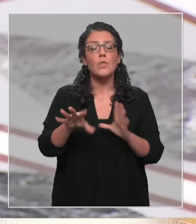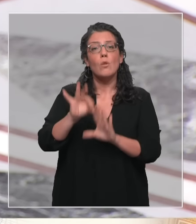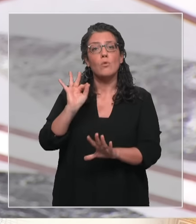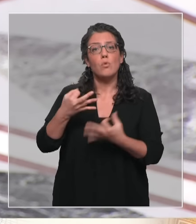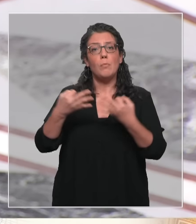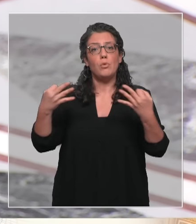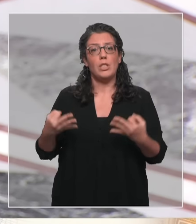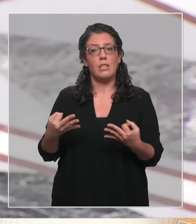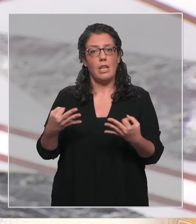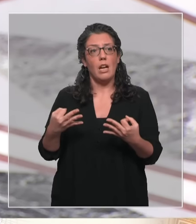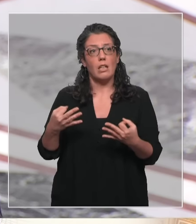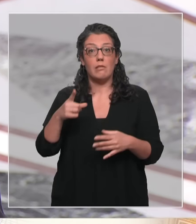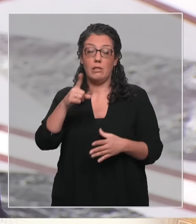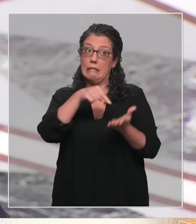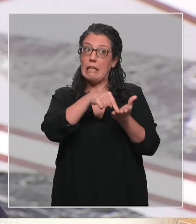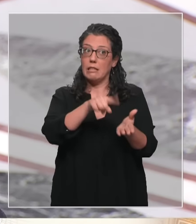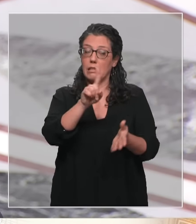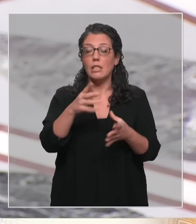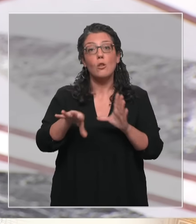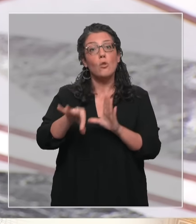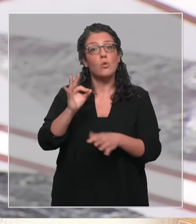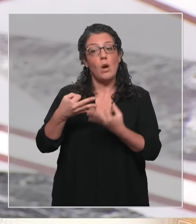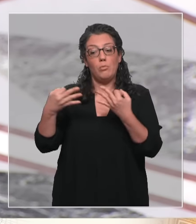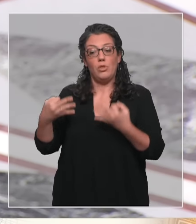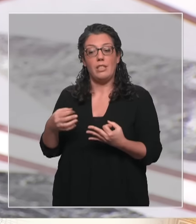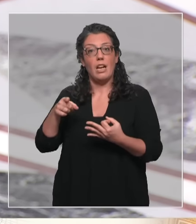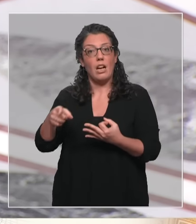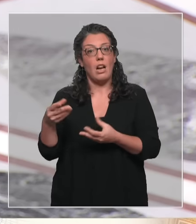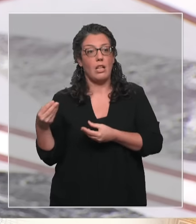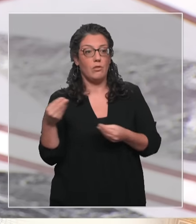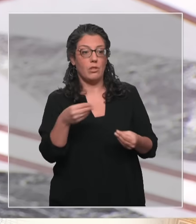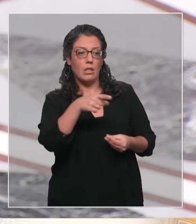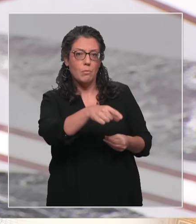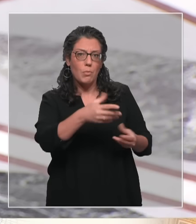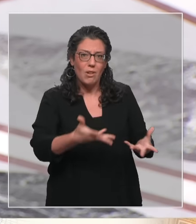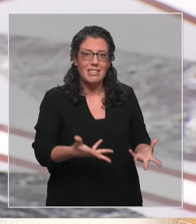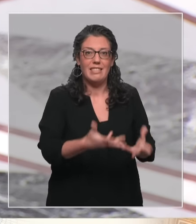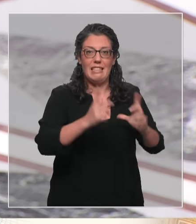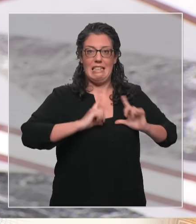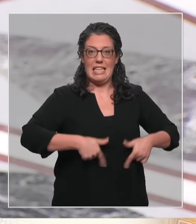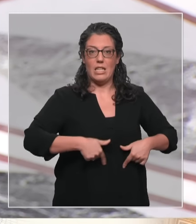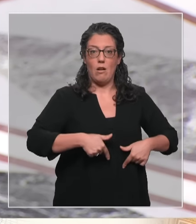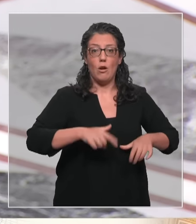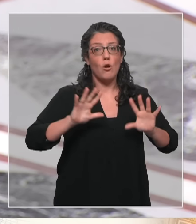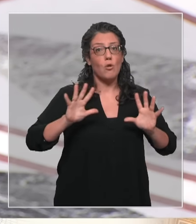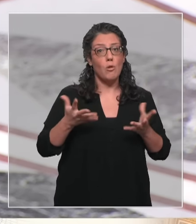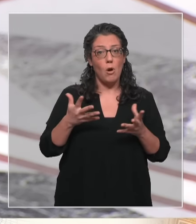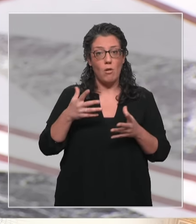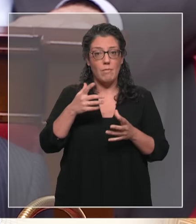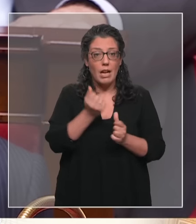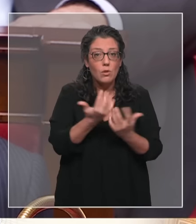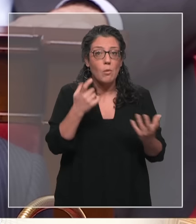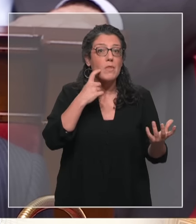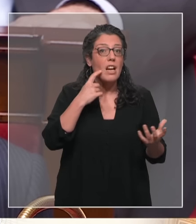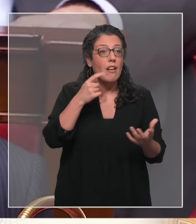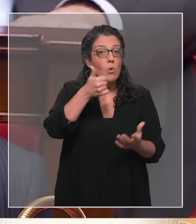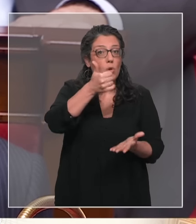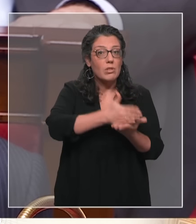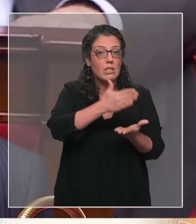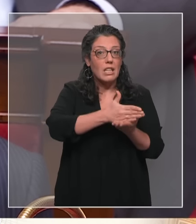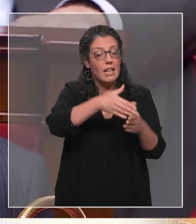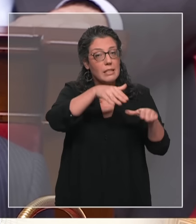permet, et je veux insister aussi là-dessus, d'en faire plus pour l'école, notamment en faisant baisser les effectifs moyens par classe. Ça nous permet aussi